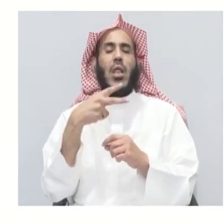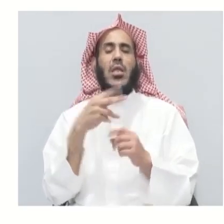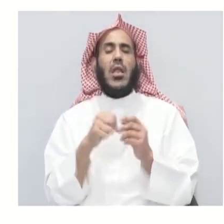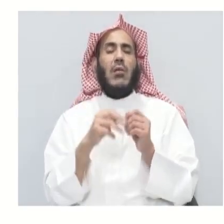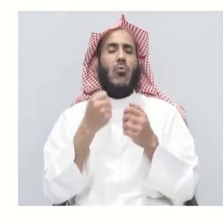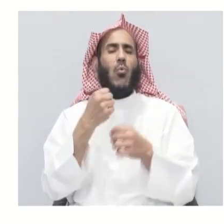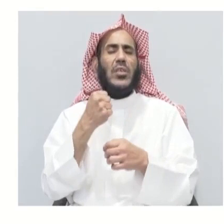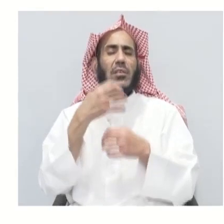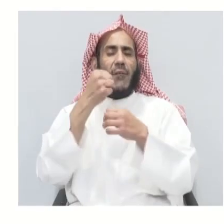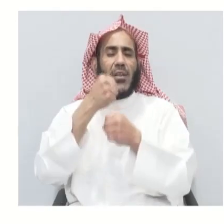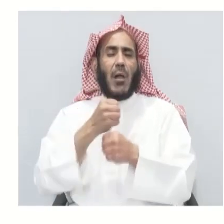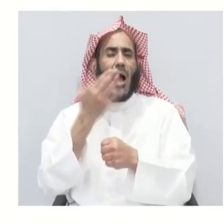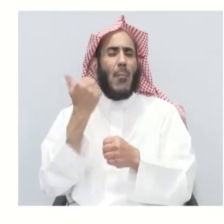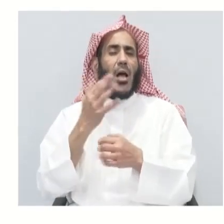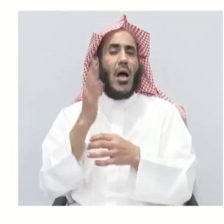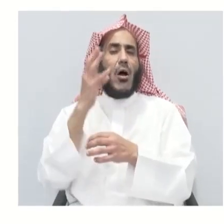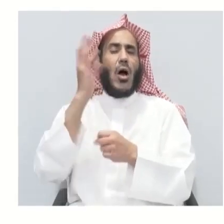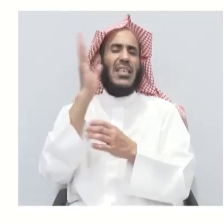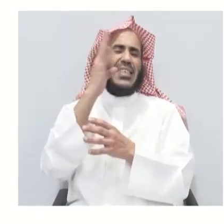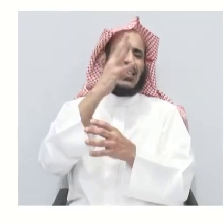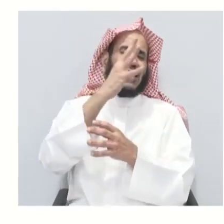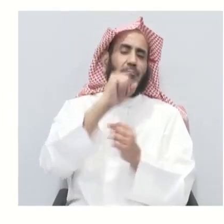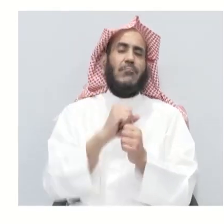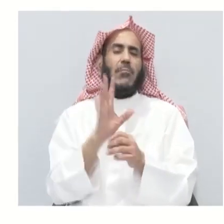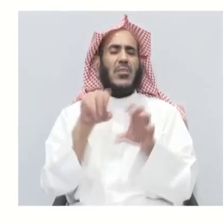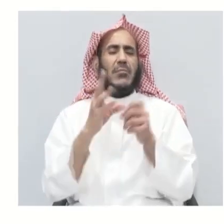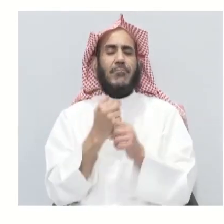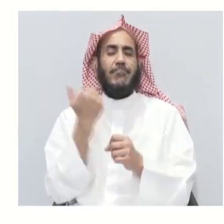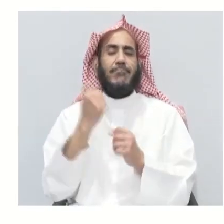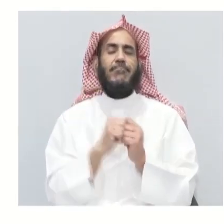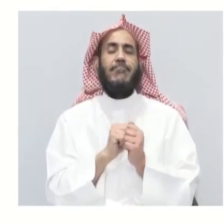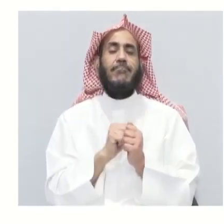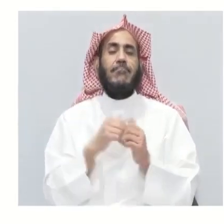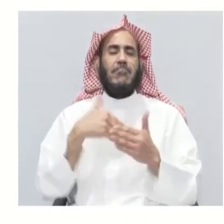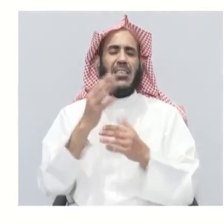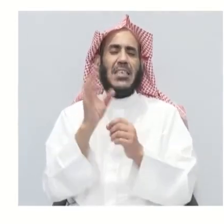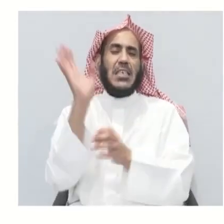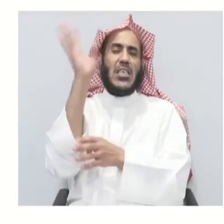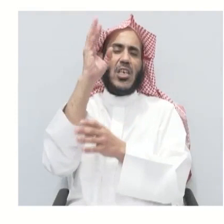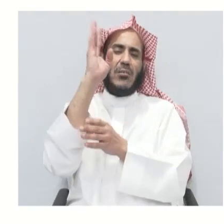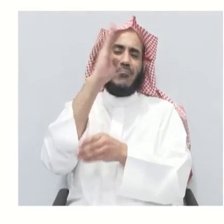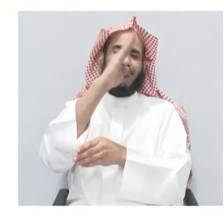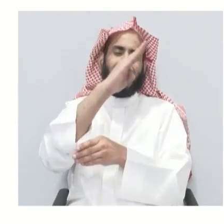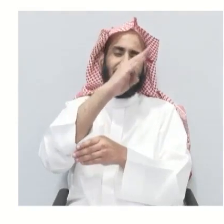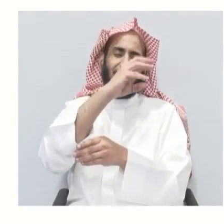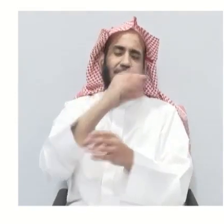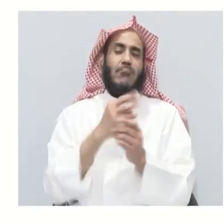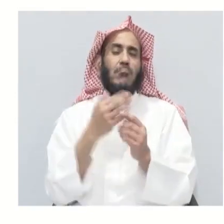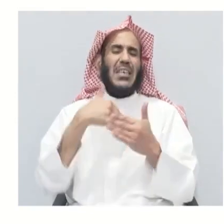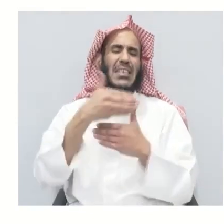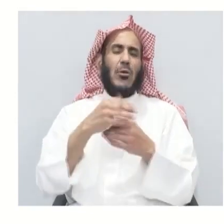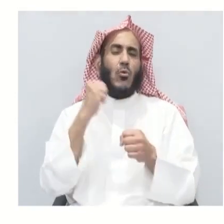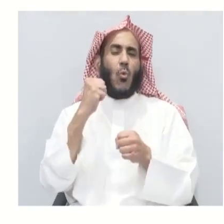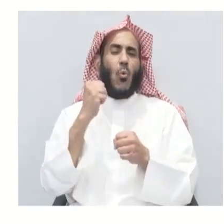الحبال قبل ان تنكسر الشجره او ترتخي غصن الشجره بعد ما ارتخت غصن الشجره اصبحت